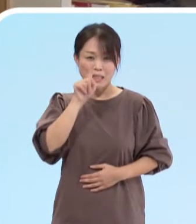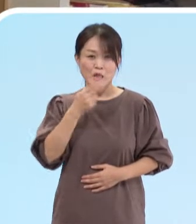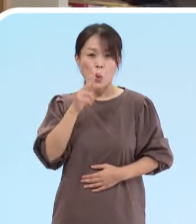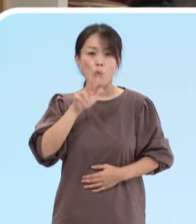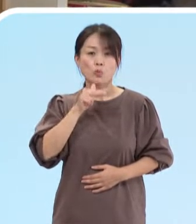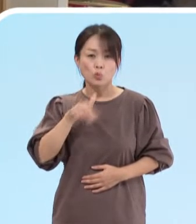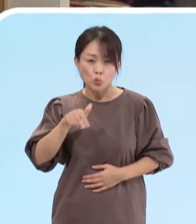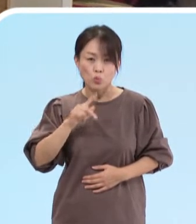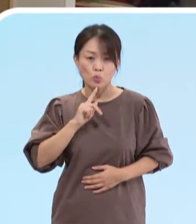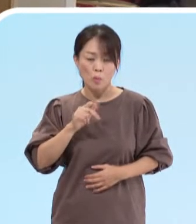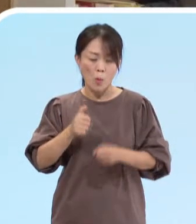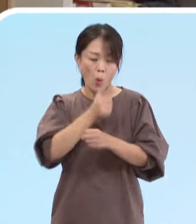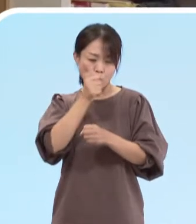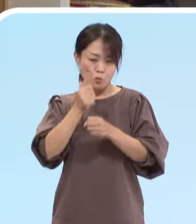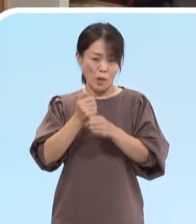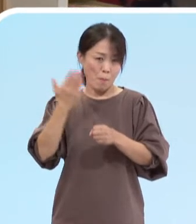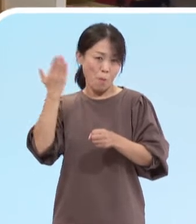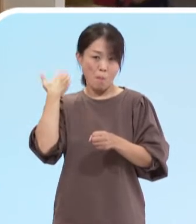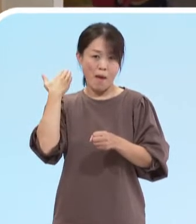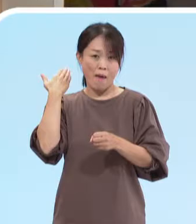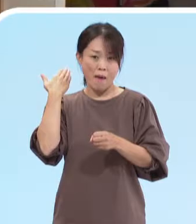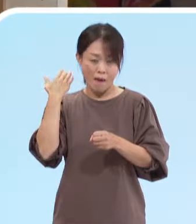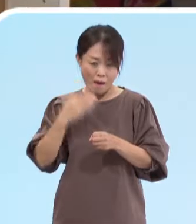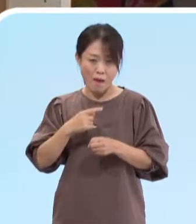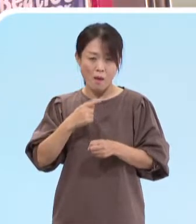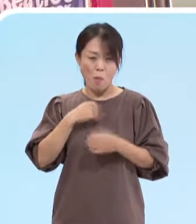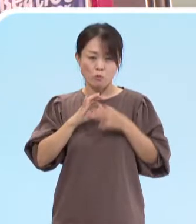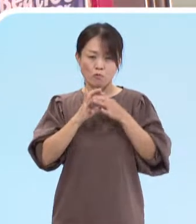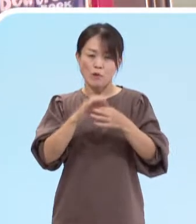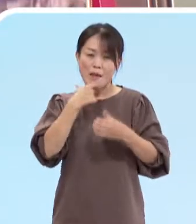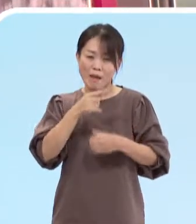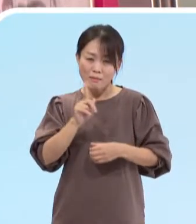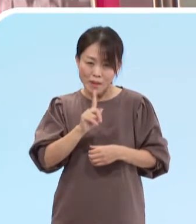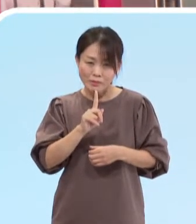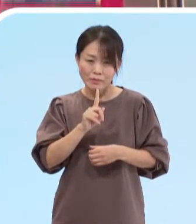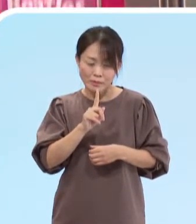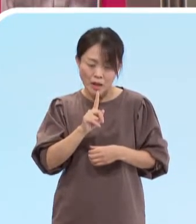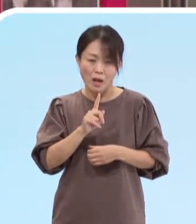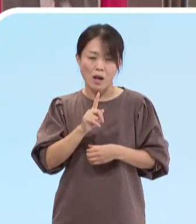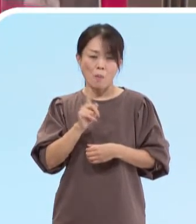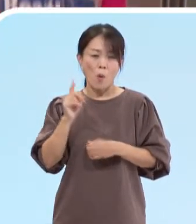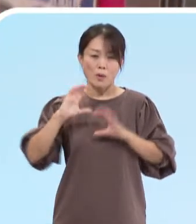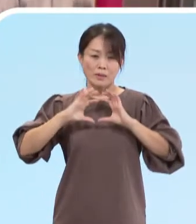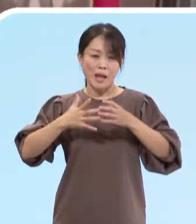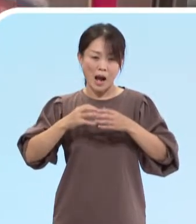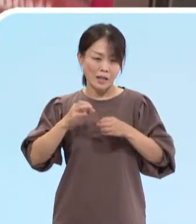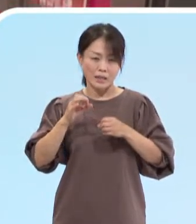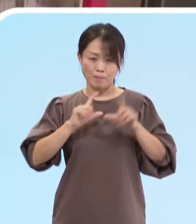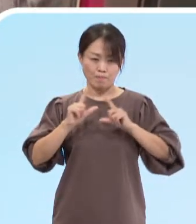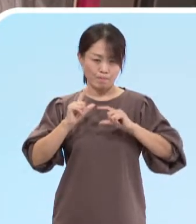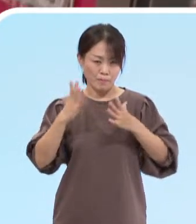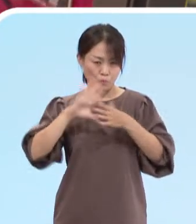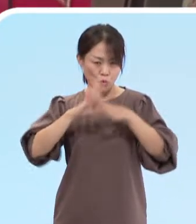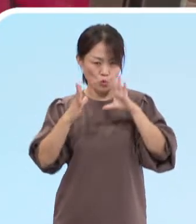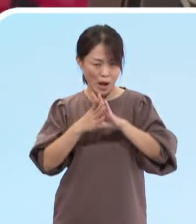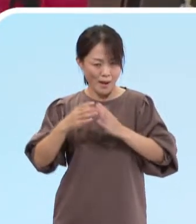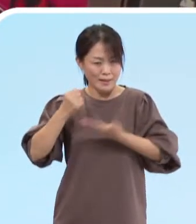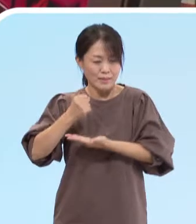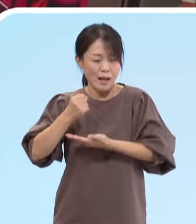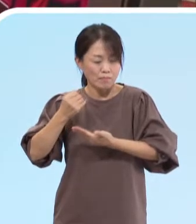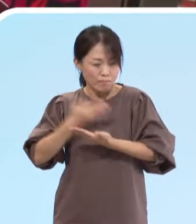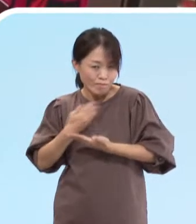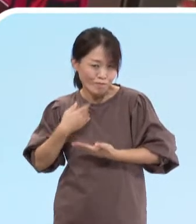ビートルズってね、もう50年も前のものなんですね。僕が伝えたいのは、ビートルズは世界無形文化遺産になるような